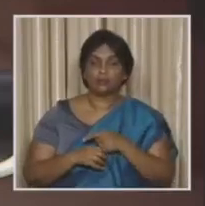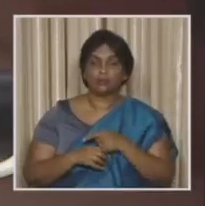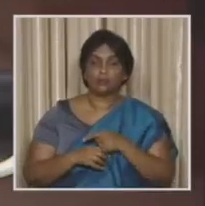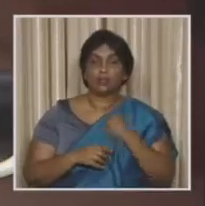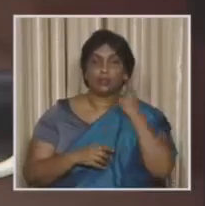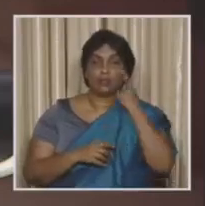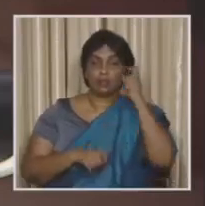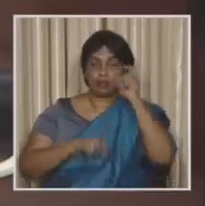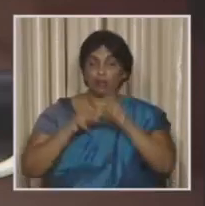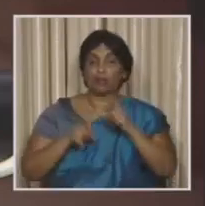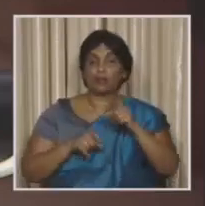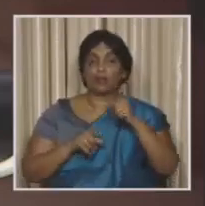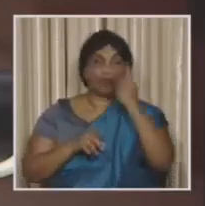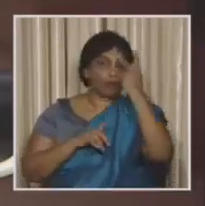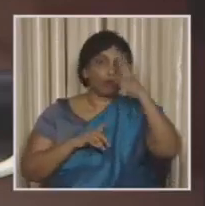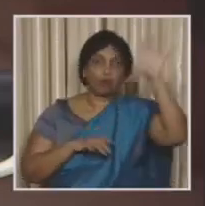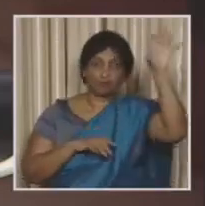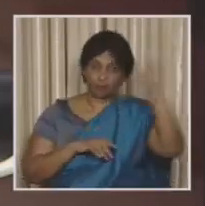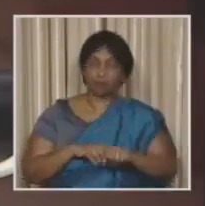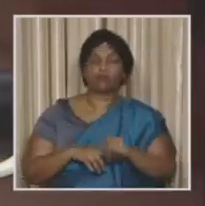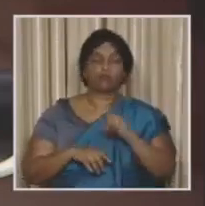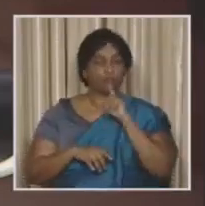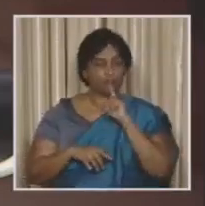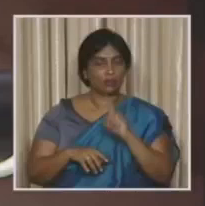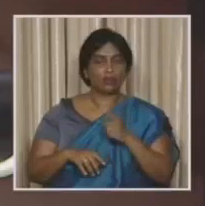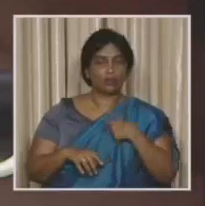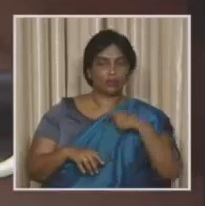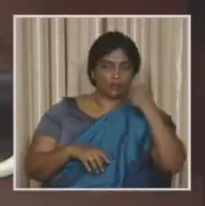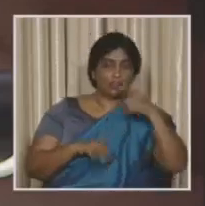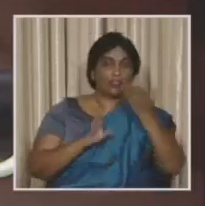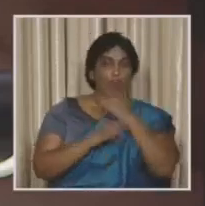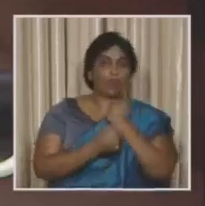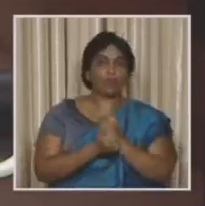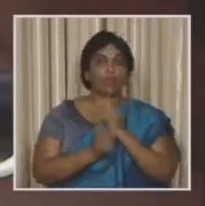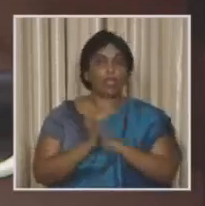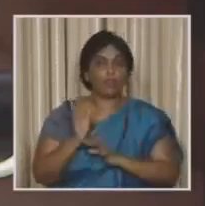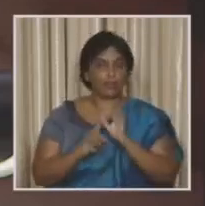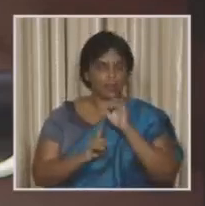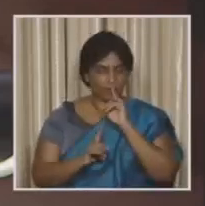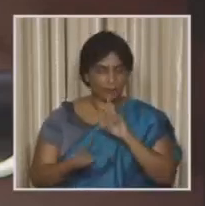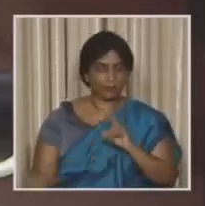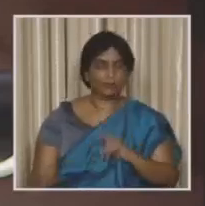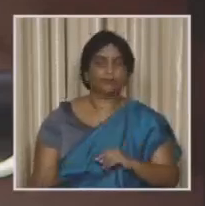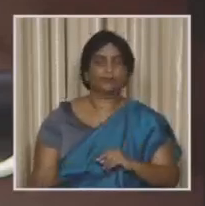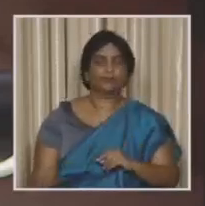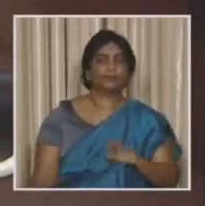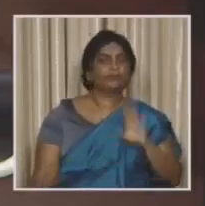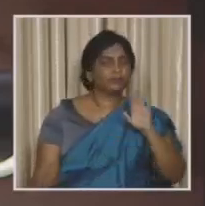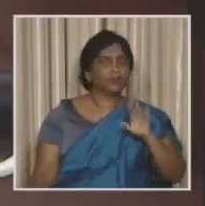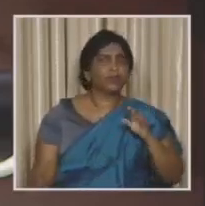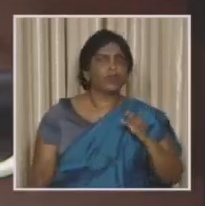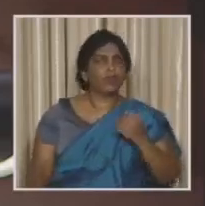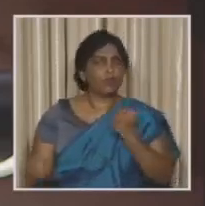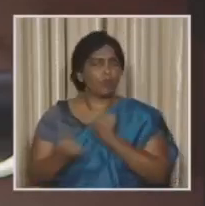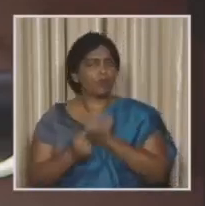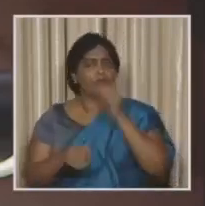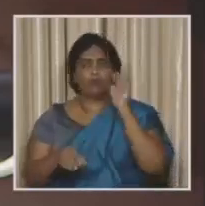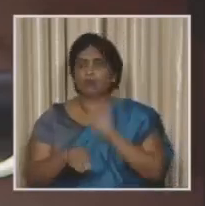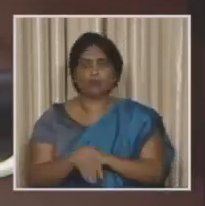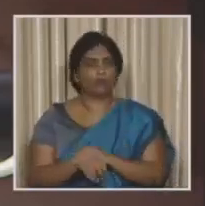බුද්ධි නිලධාරීන් සෝහු කටාර වෙනද ගෙන්නගත්තා කියලා මම දැක්කා හිට පොලිස් අමාත්‍යවරයා කියනවා. හැබැයි ඔය අත්අඩංගුවට ගැනීම